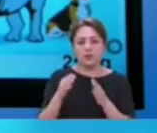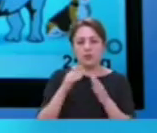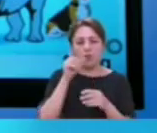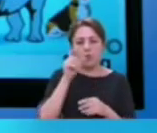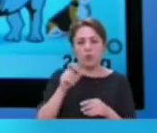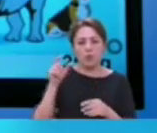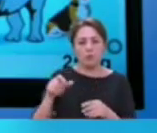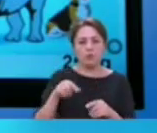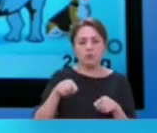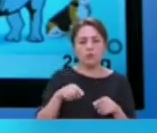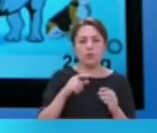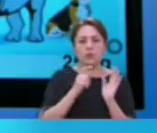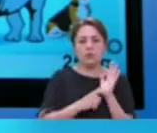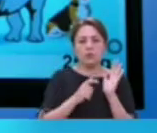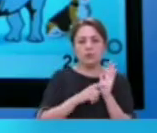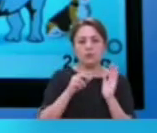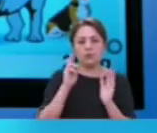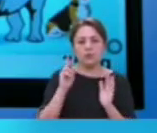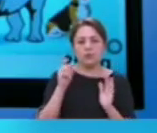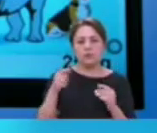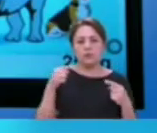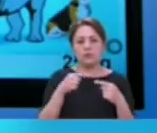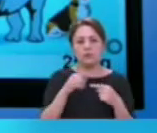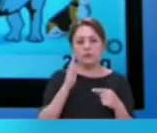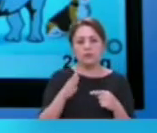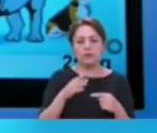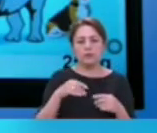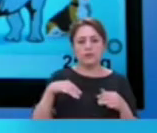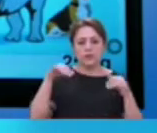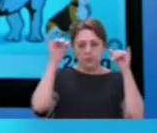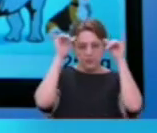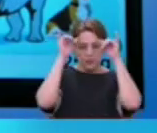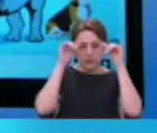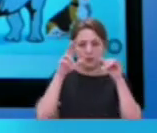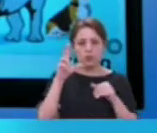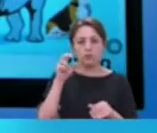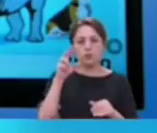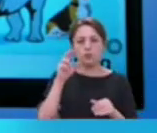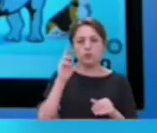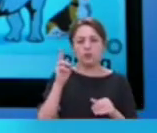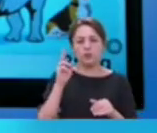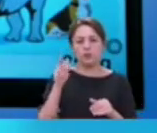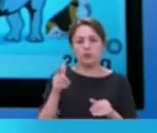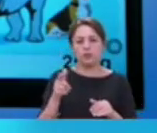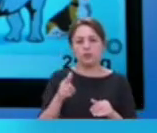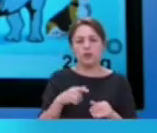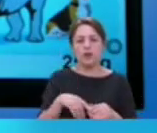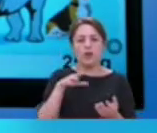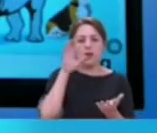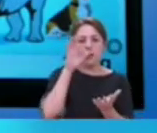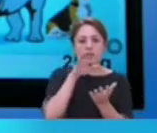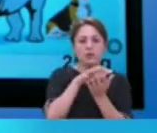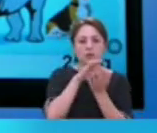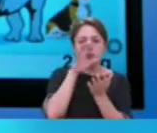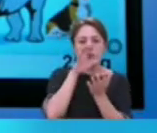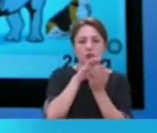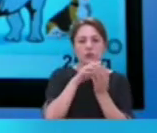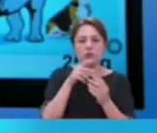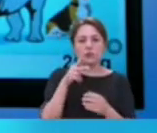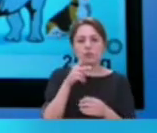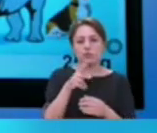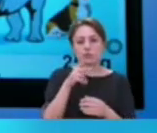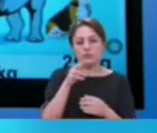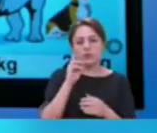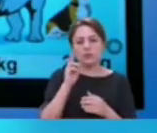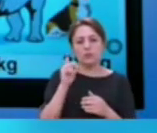odamge 70 kilogram mos kelədi. Sigirge 300 kilogram. Karkidonge